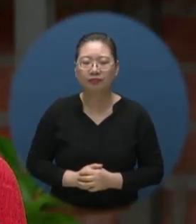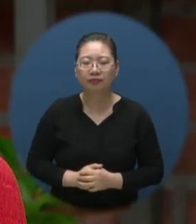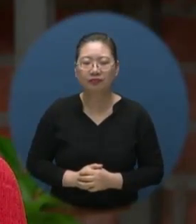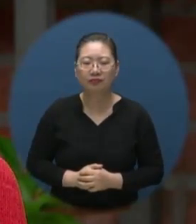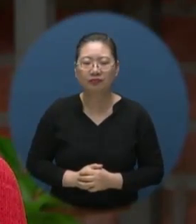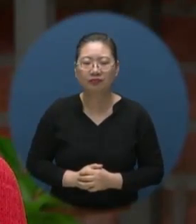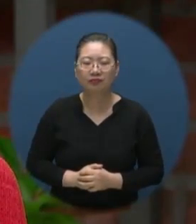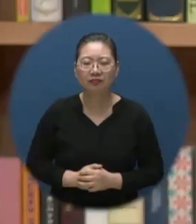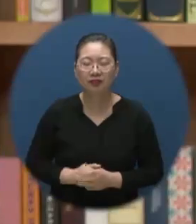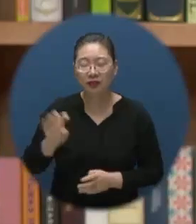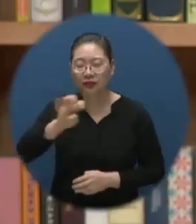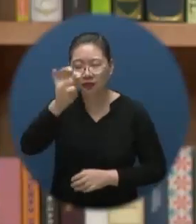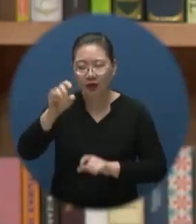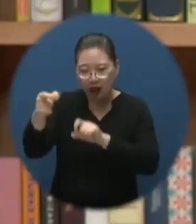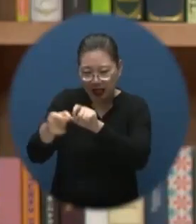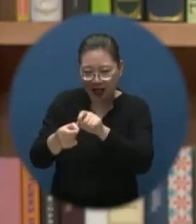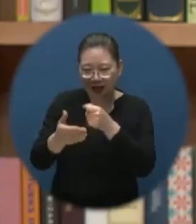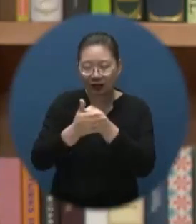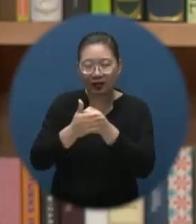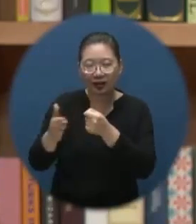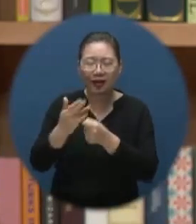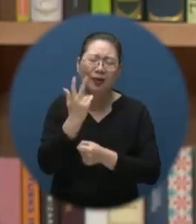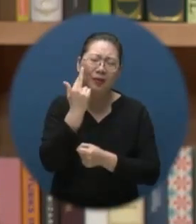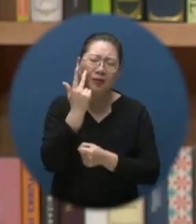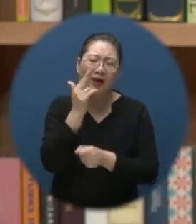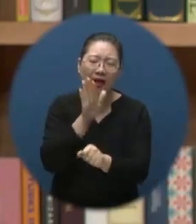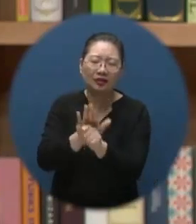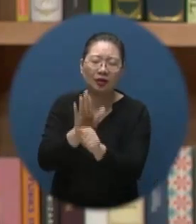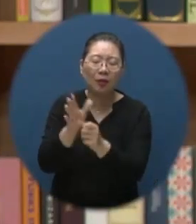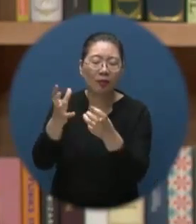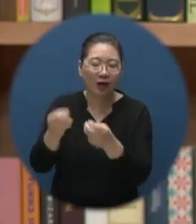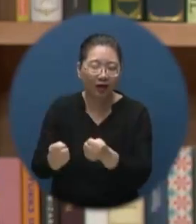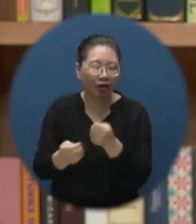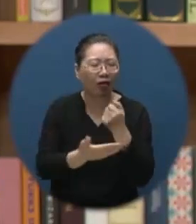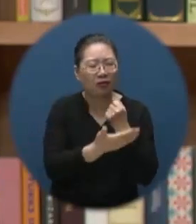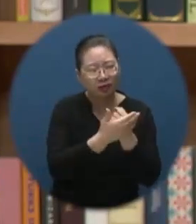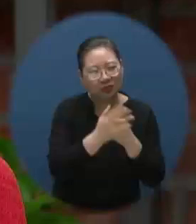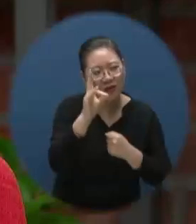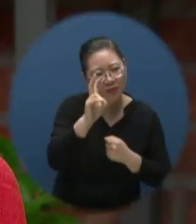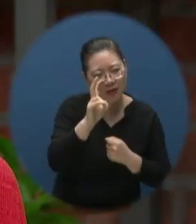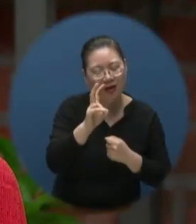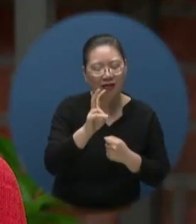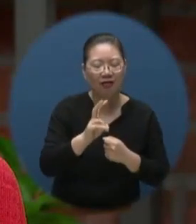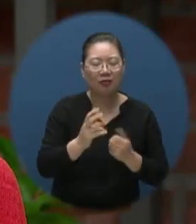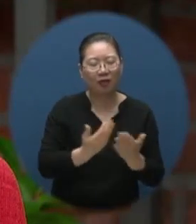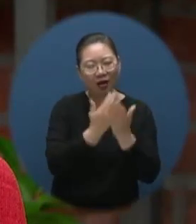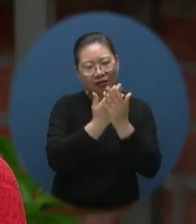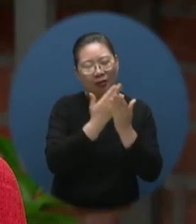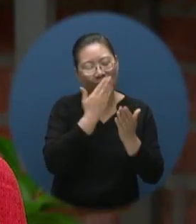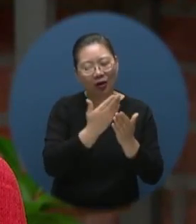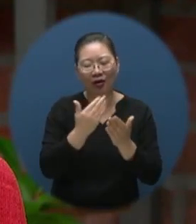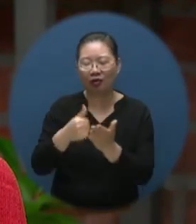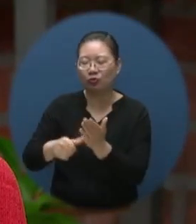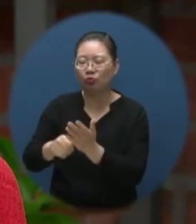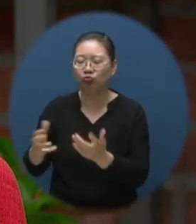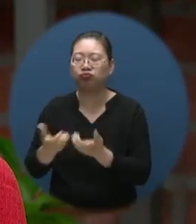구라파가 가까워서 그런지. 유럽 가깝고 예. 미국의 지원 많이 받고 그래가지고. 예. 그리고 네. 자원이